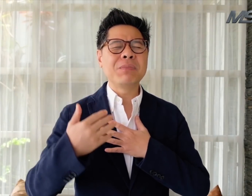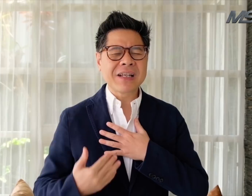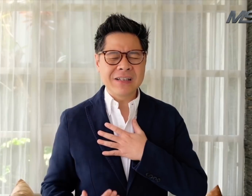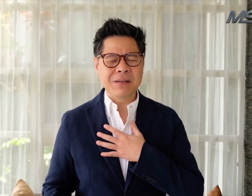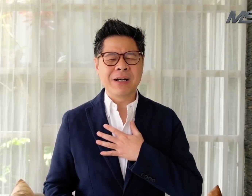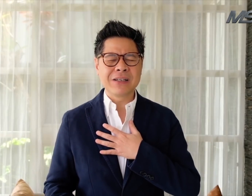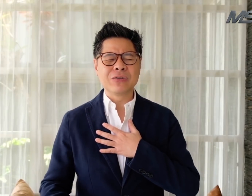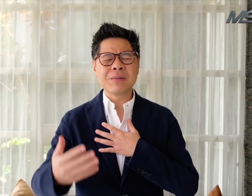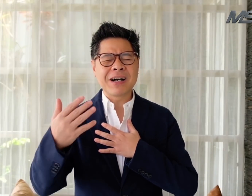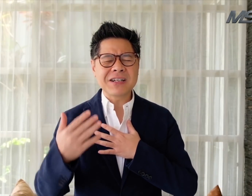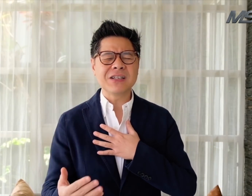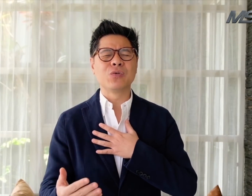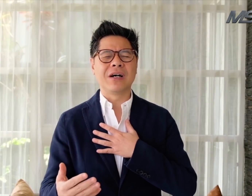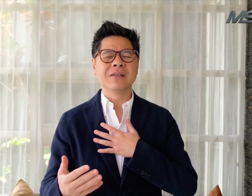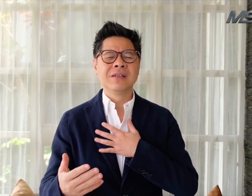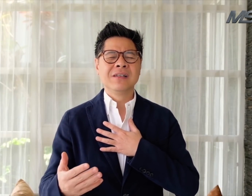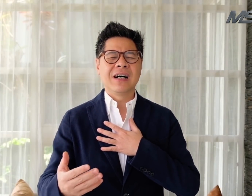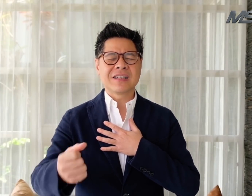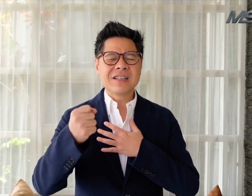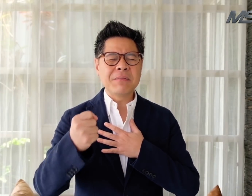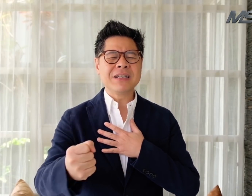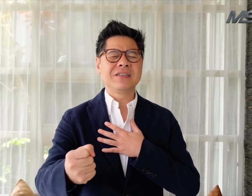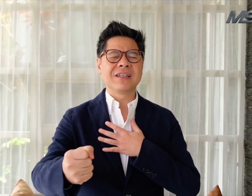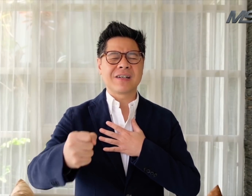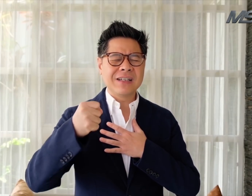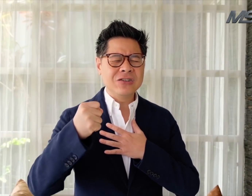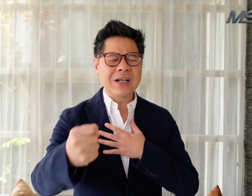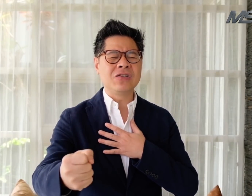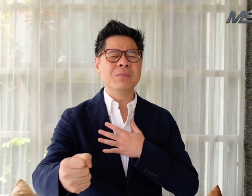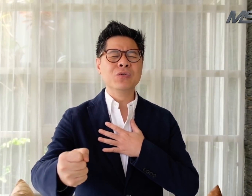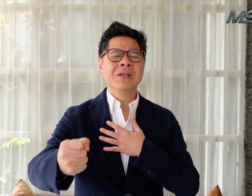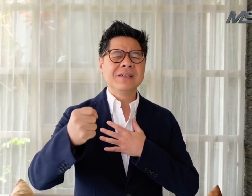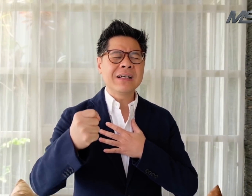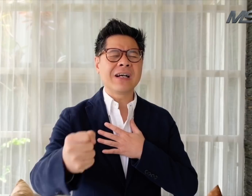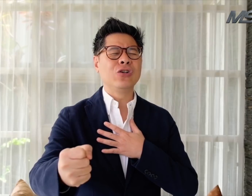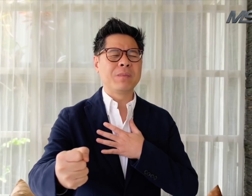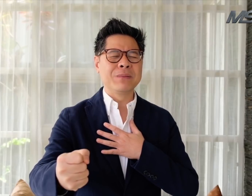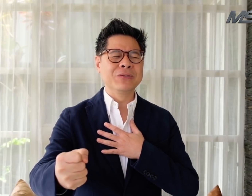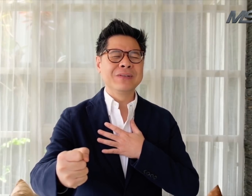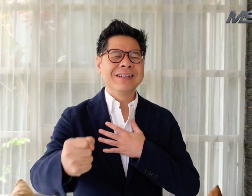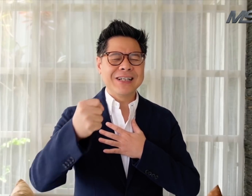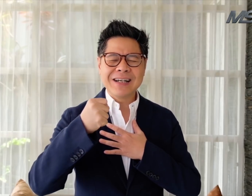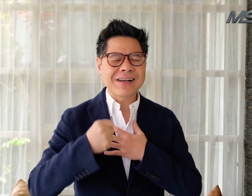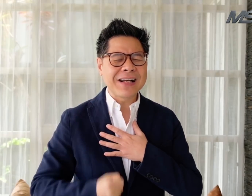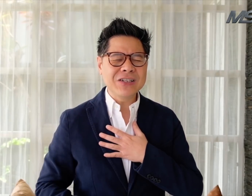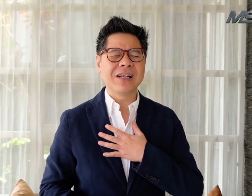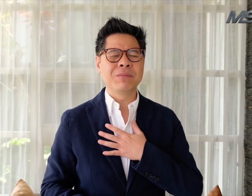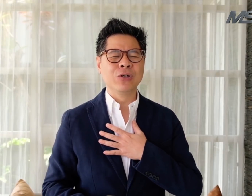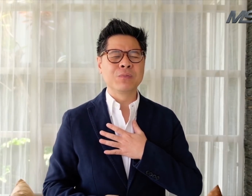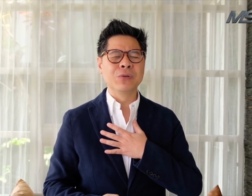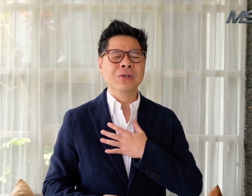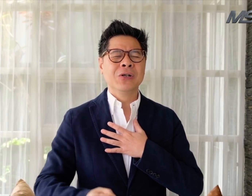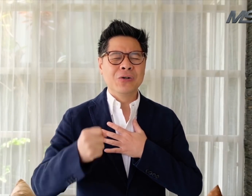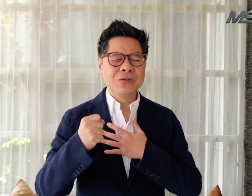Engkau terbitkan dalam hatiku. Terima kasih Tuhan atas damai sejahtera dan janji-Mu dan kehidupan-Mu. Jadilah Raja